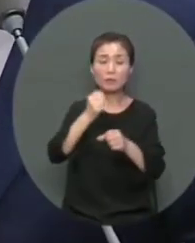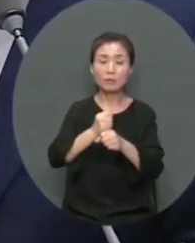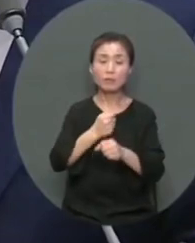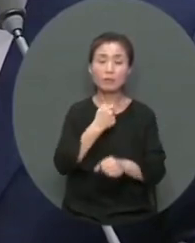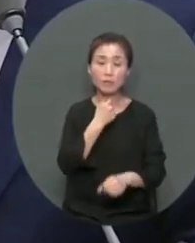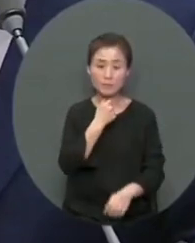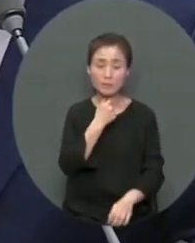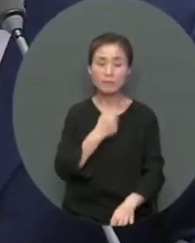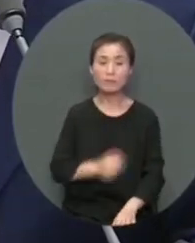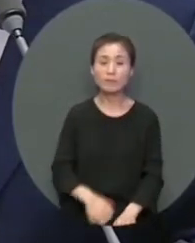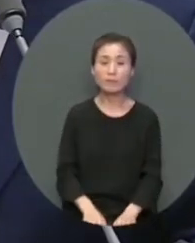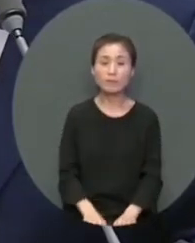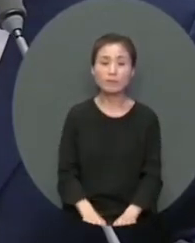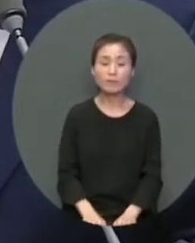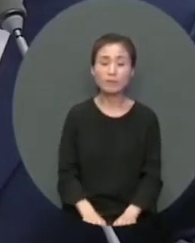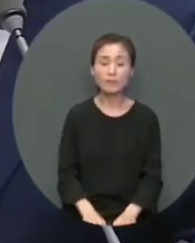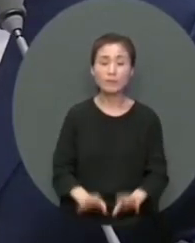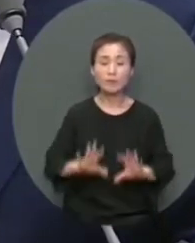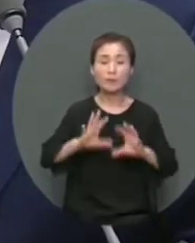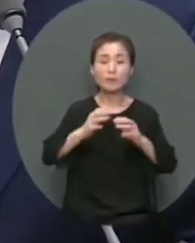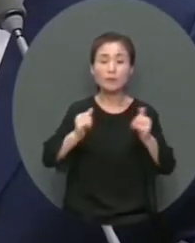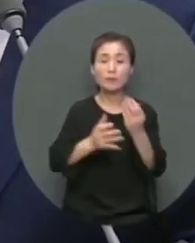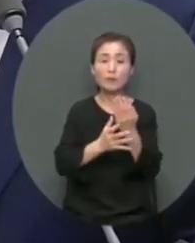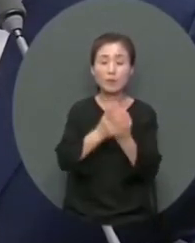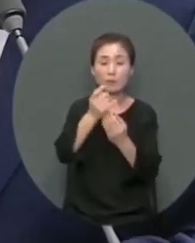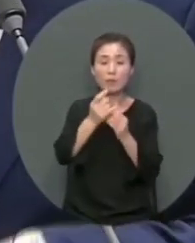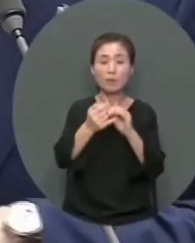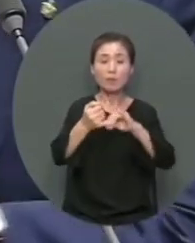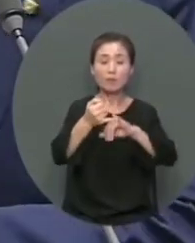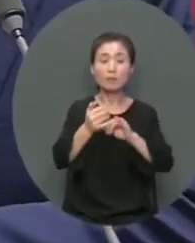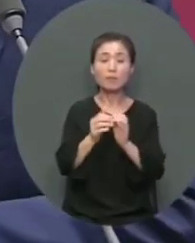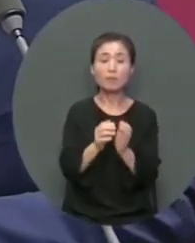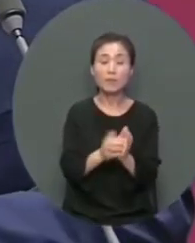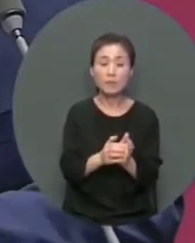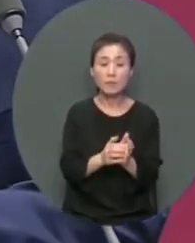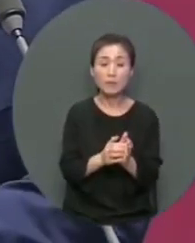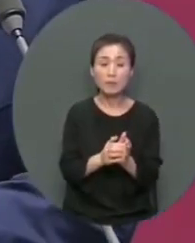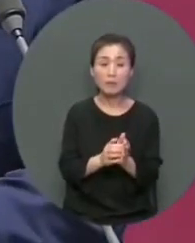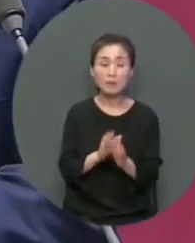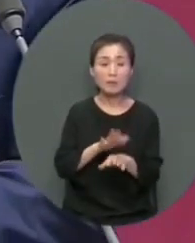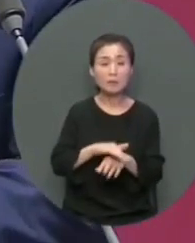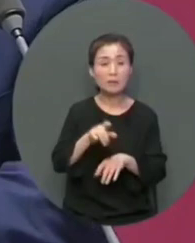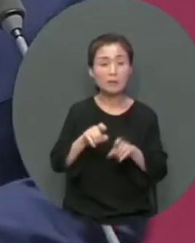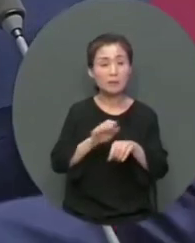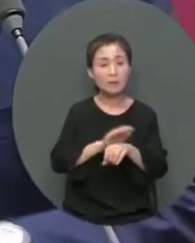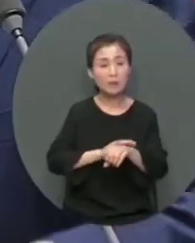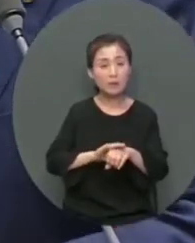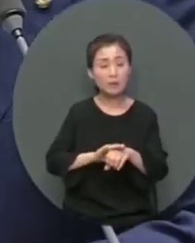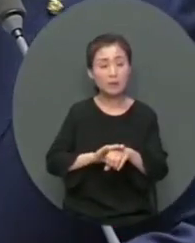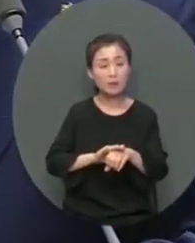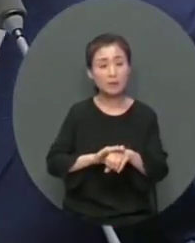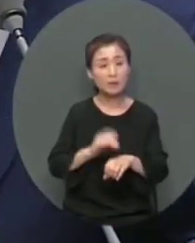만들겠습니다. 국민 통합을 약속을 했는데 잘 지키고 있다고 보시나요?